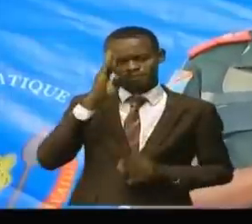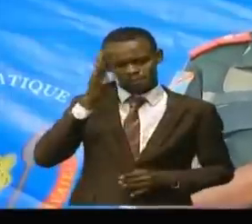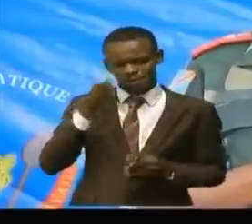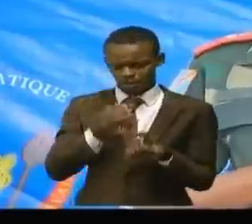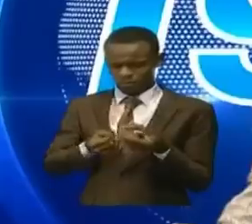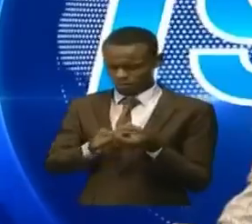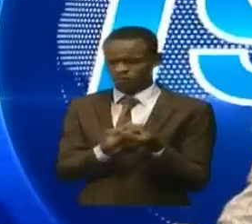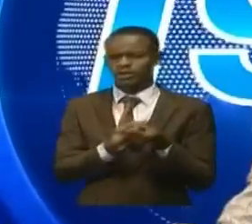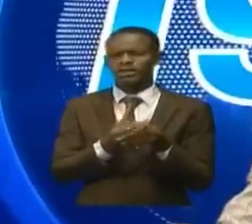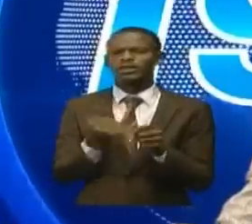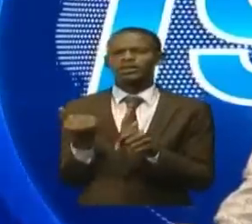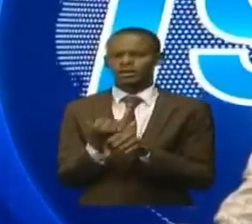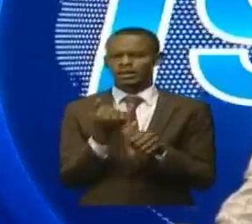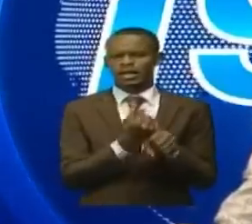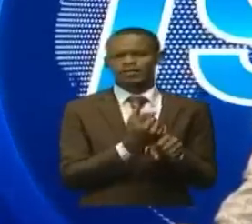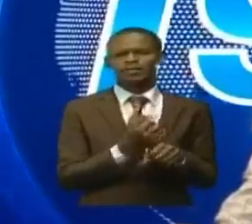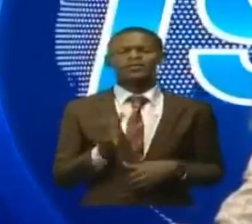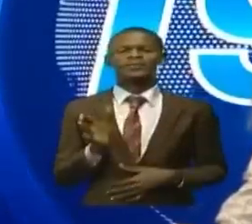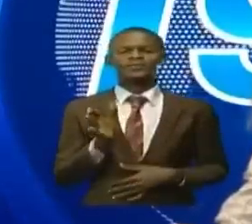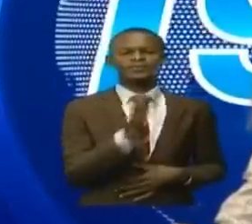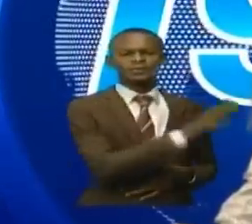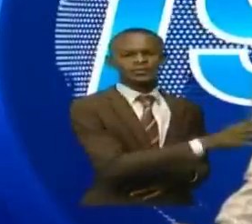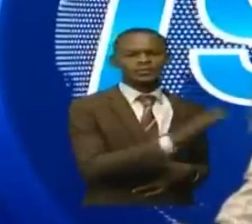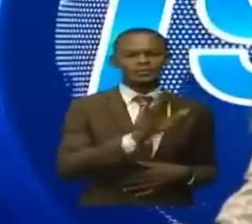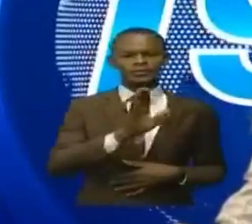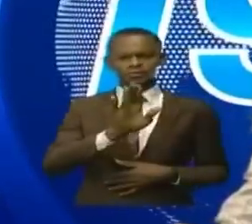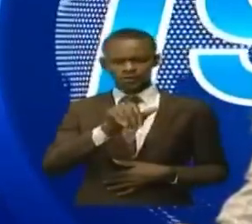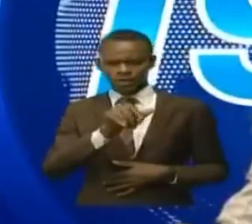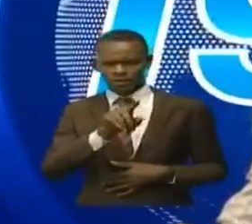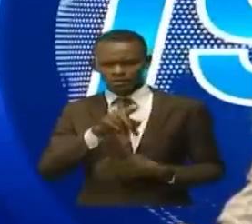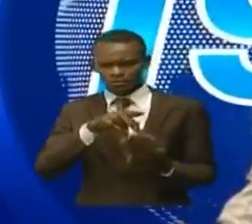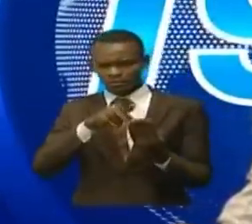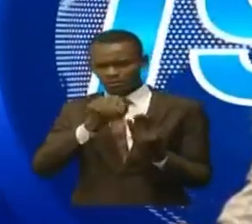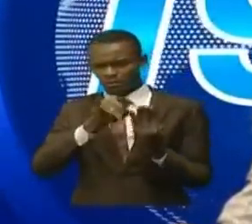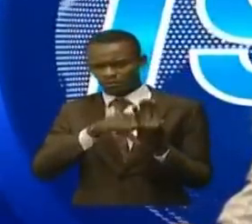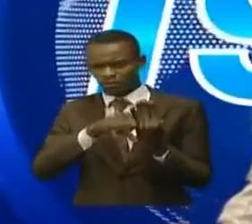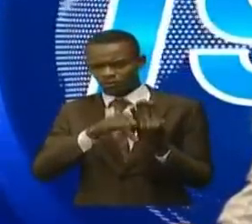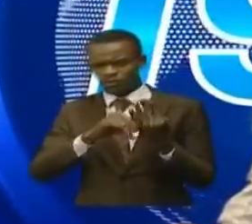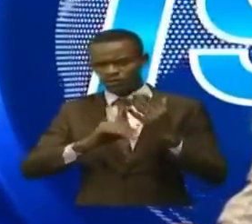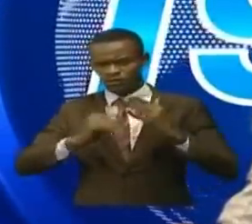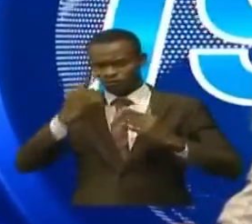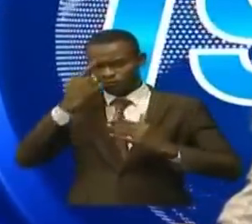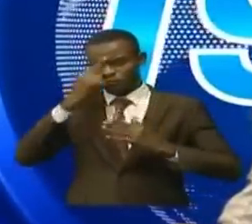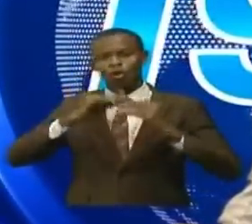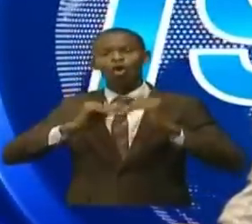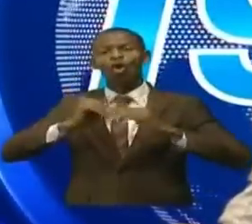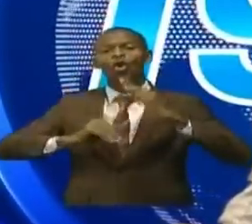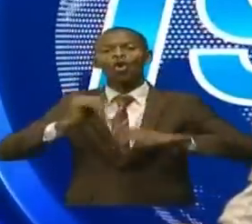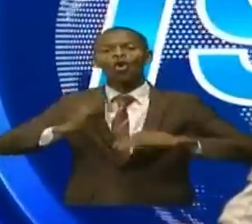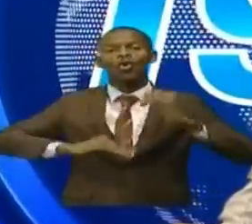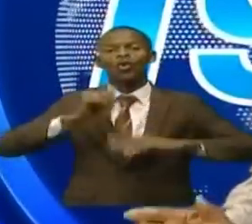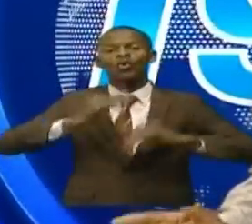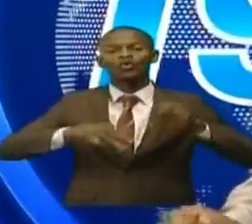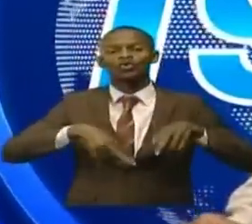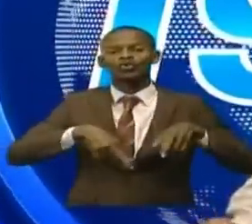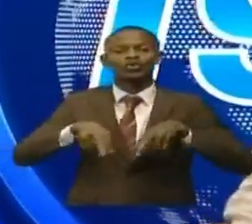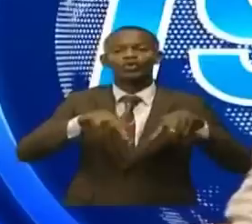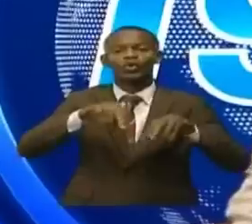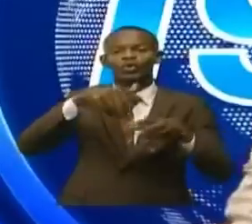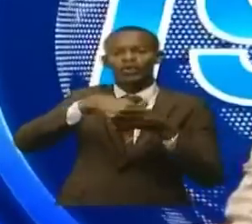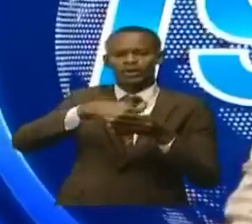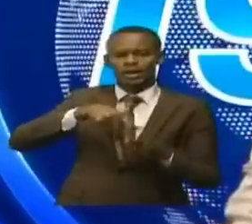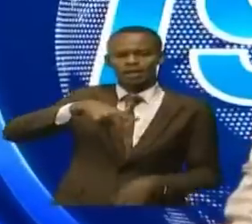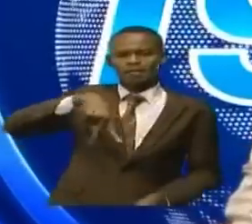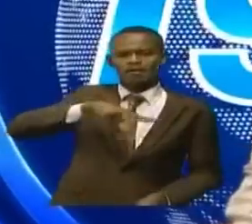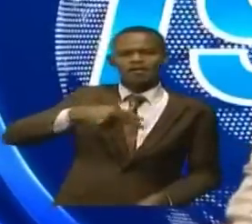Djouni. Et puis ces projets de construction de routes à travers la province du Haut-Katanga pendant plus ou moins 2 ans,